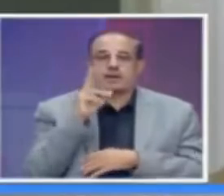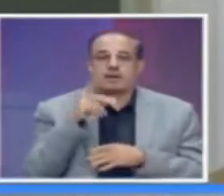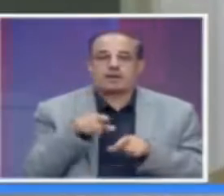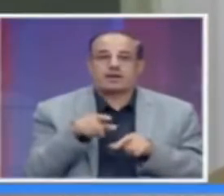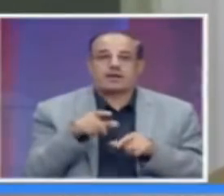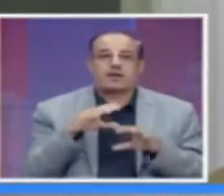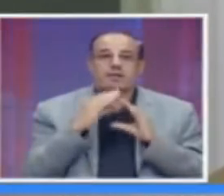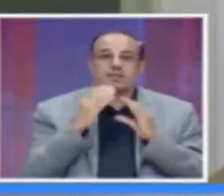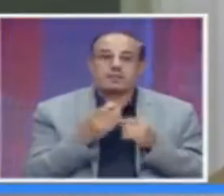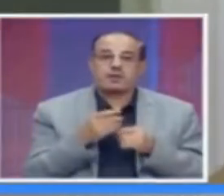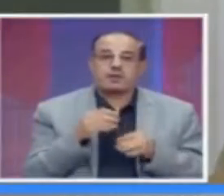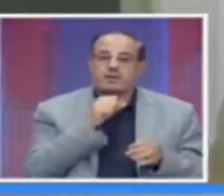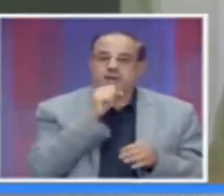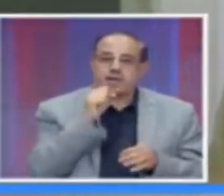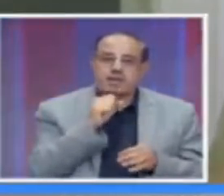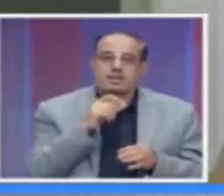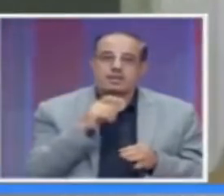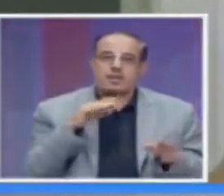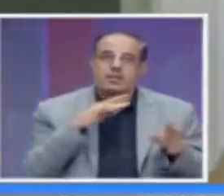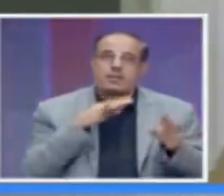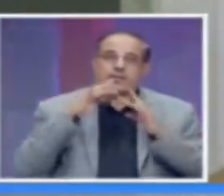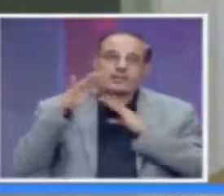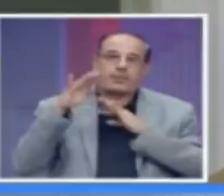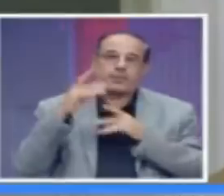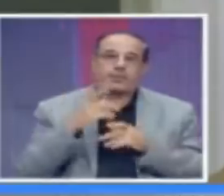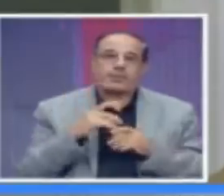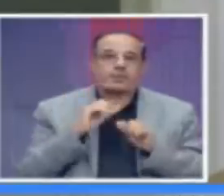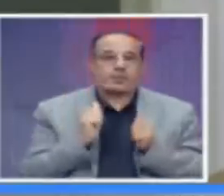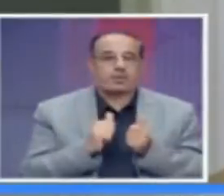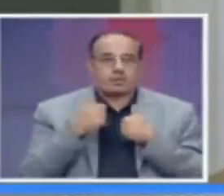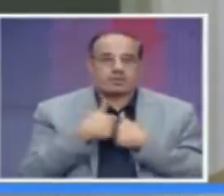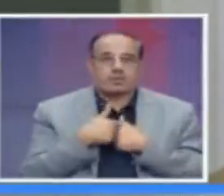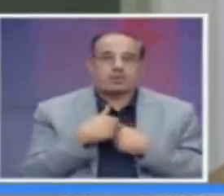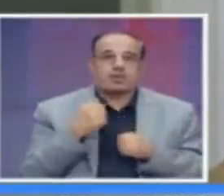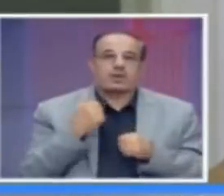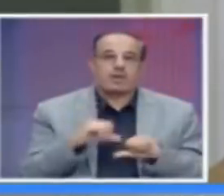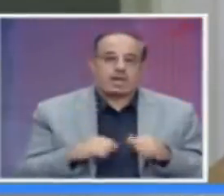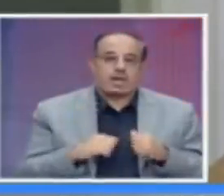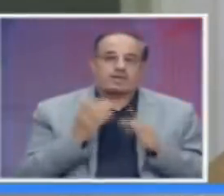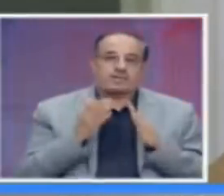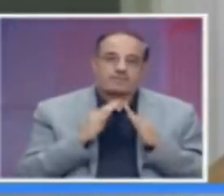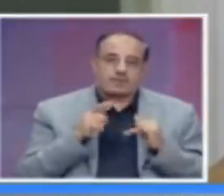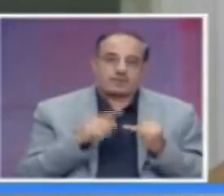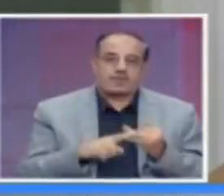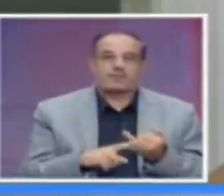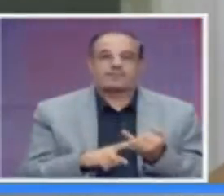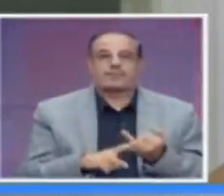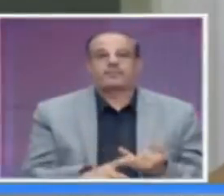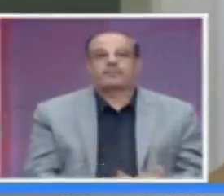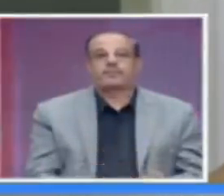في مجموعة حلوة جدا. أيضا معتمدين على الجاليات المقيمة في مصر